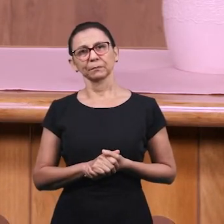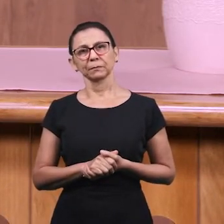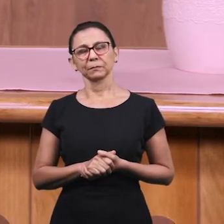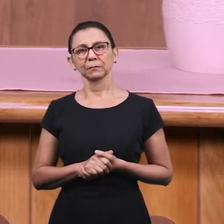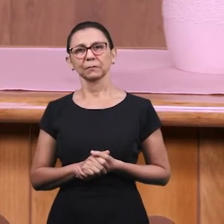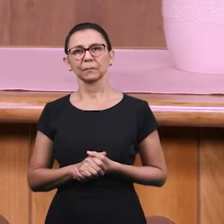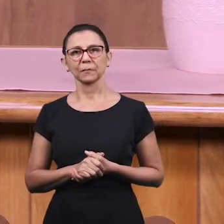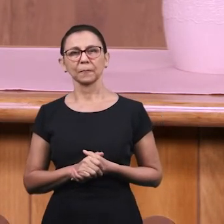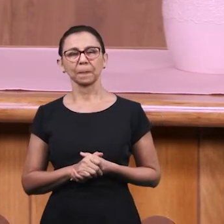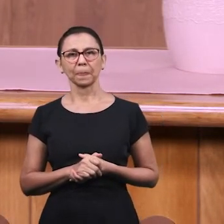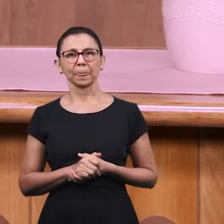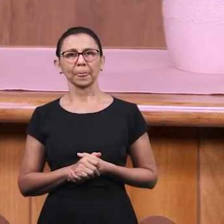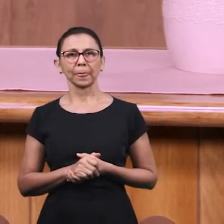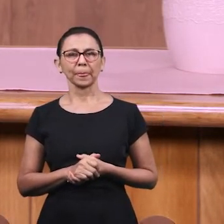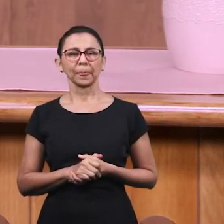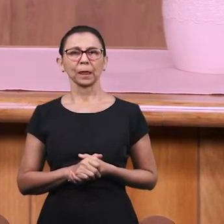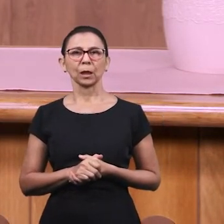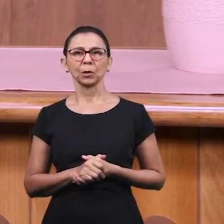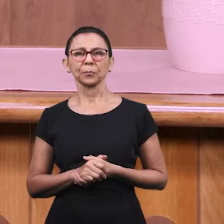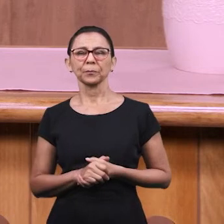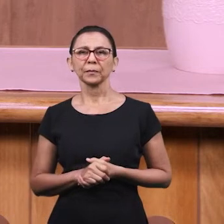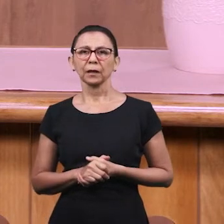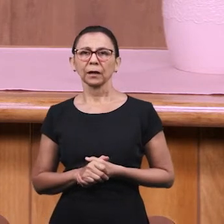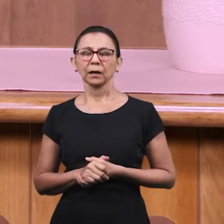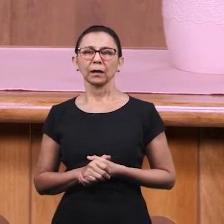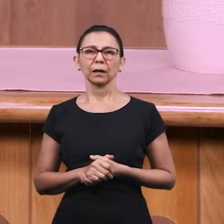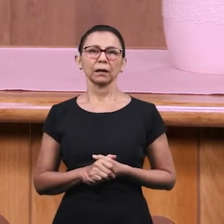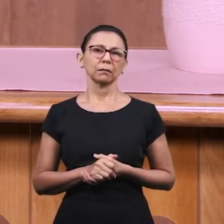чтобы вы могли